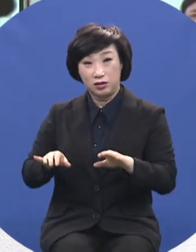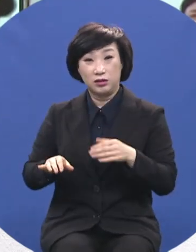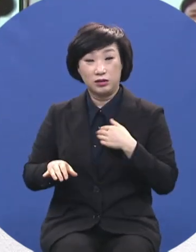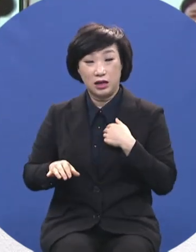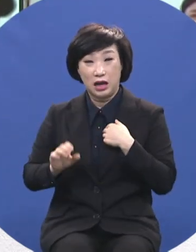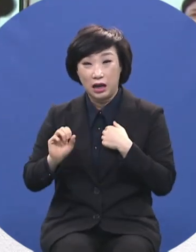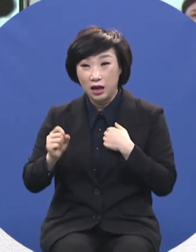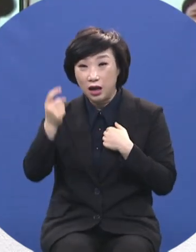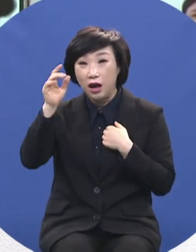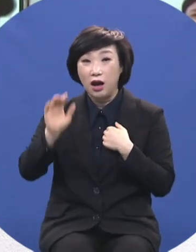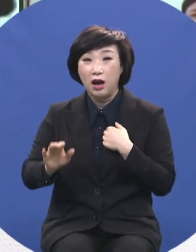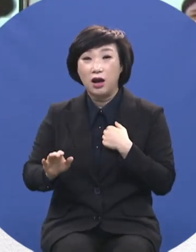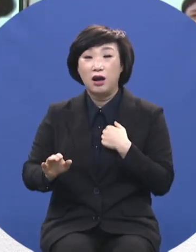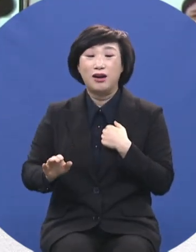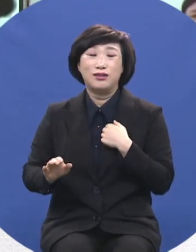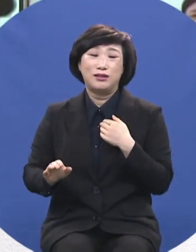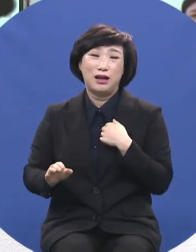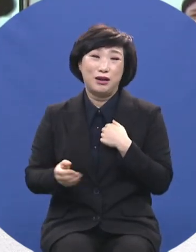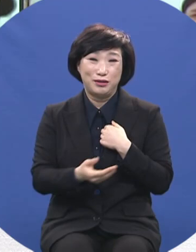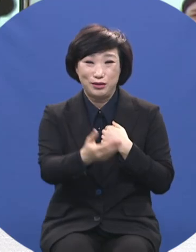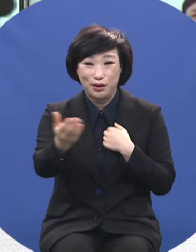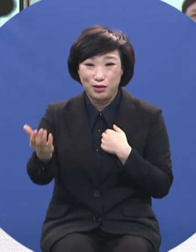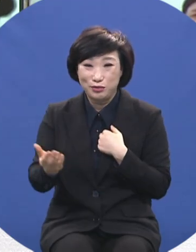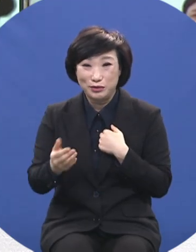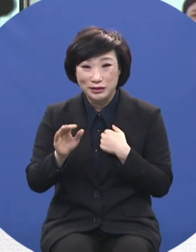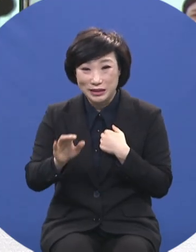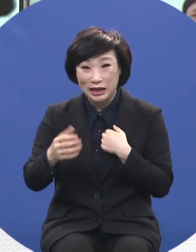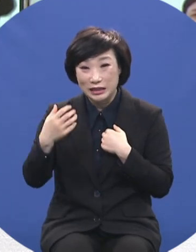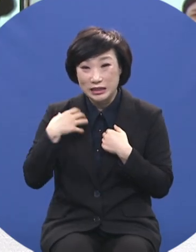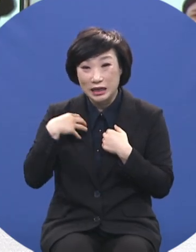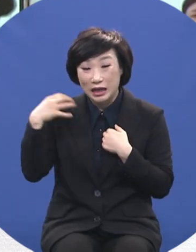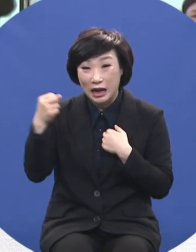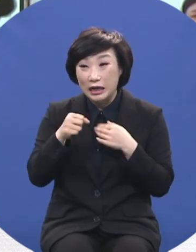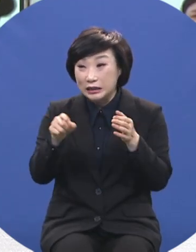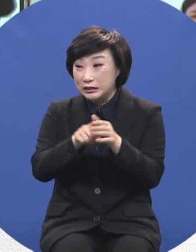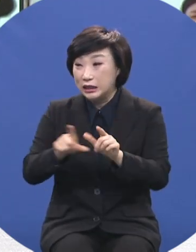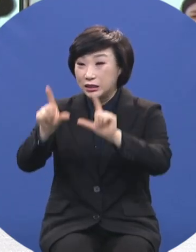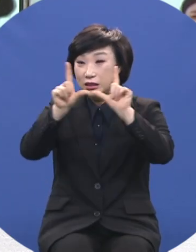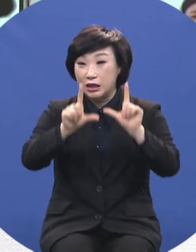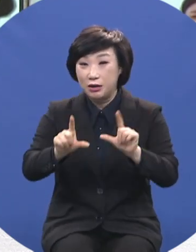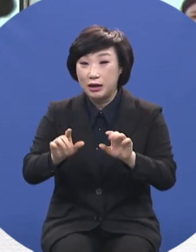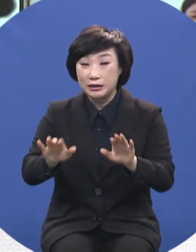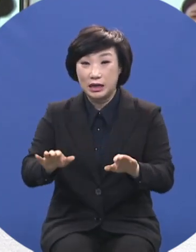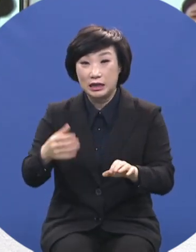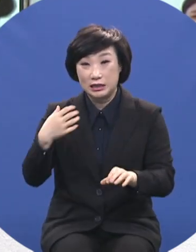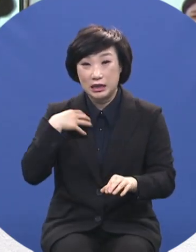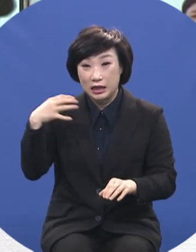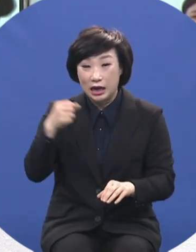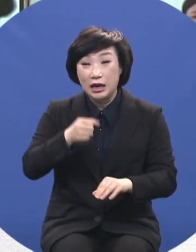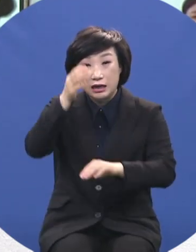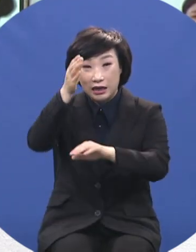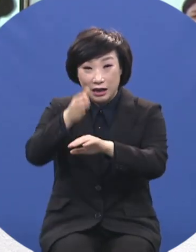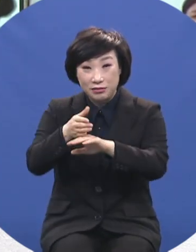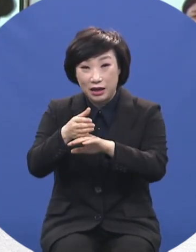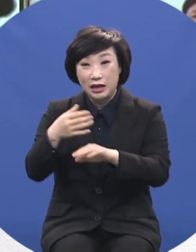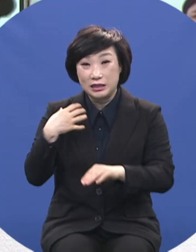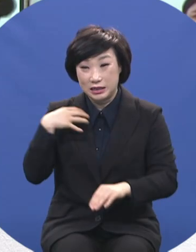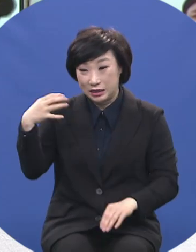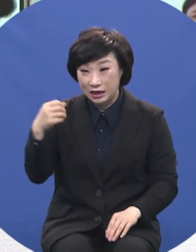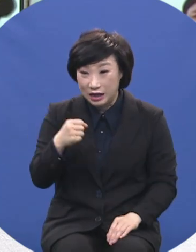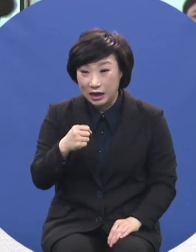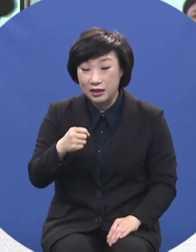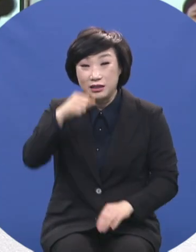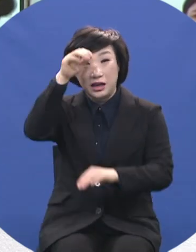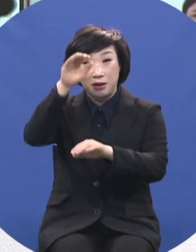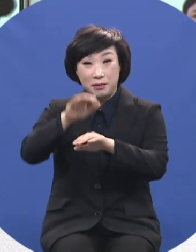나 때문이라고 여러분들이 책임을 짓는 신앙생활과 책임을 짓는 감사와 책임을